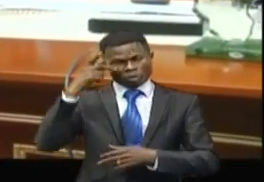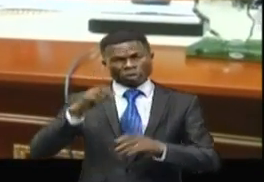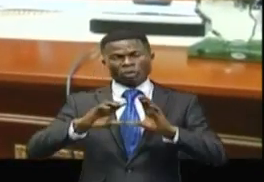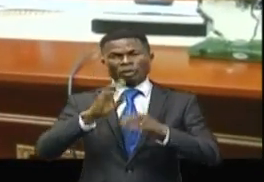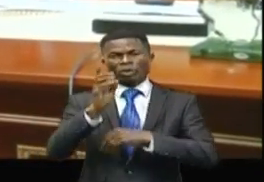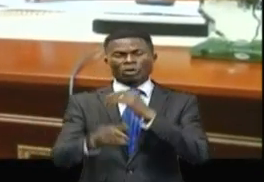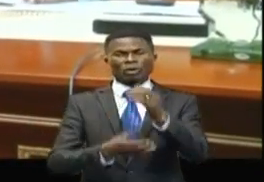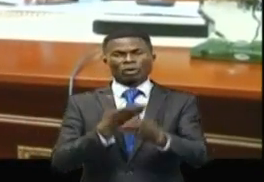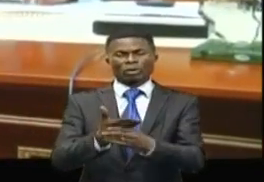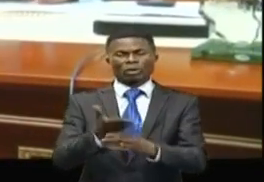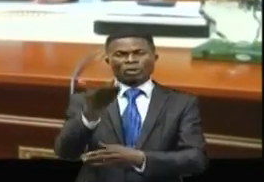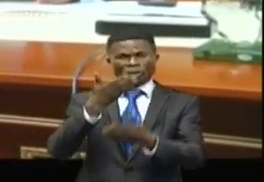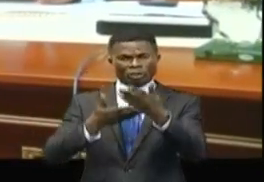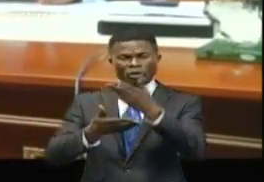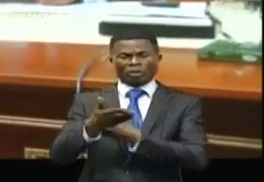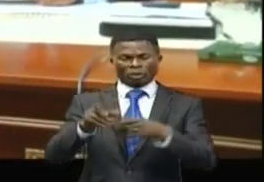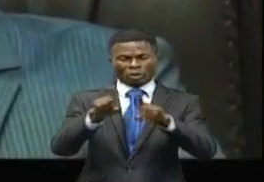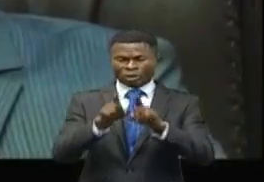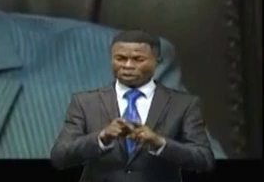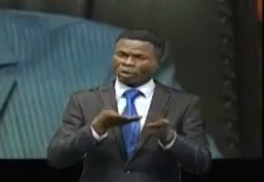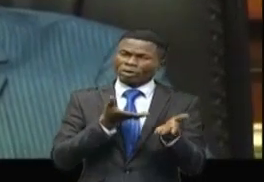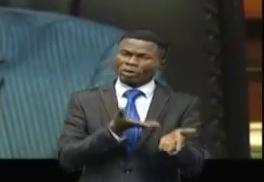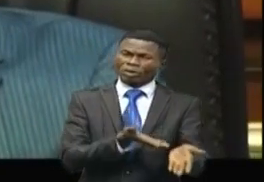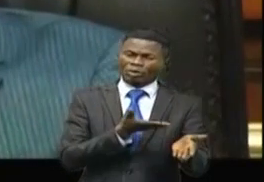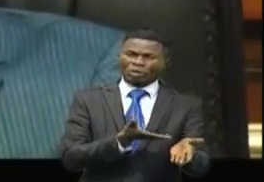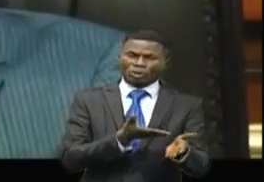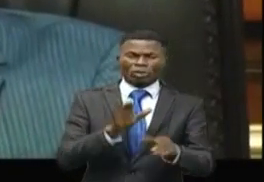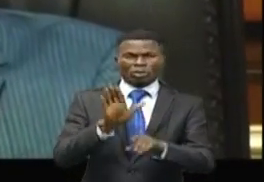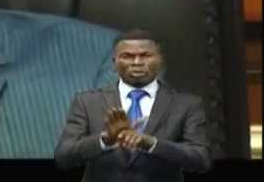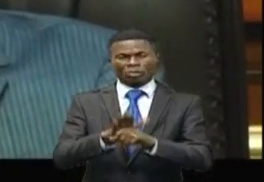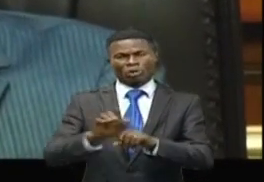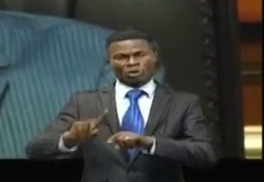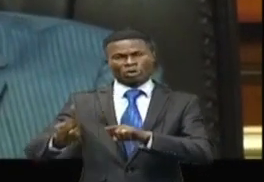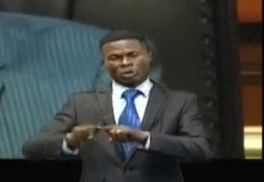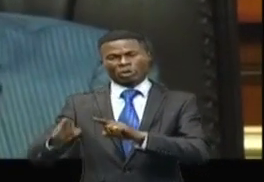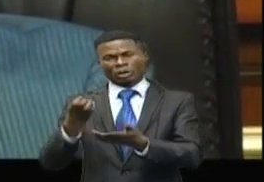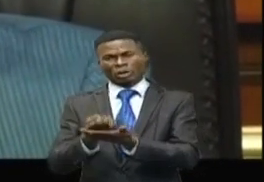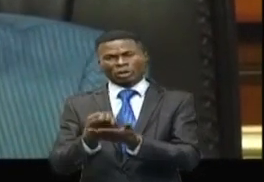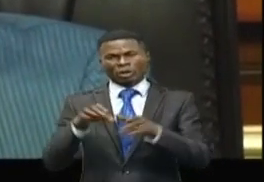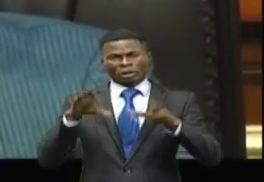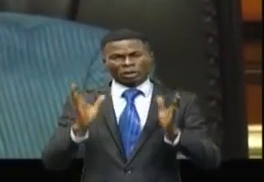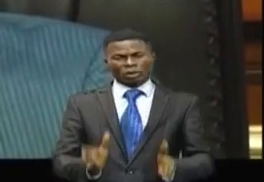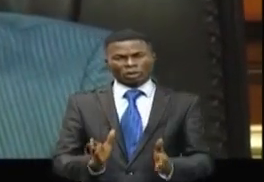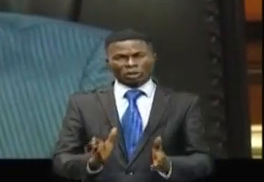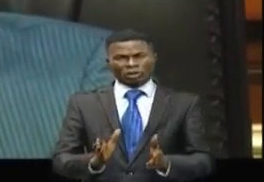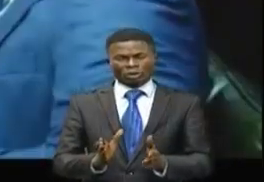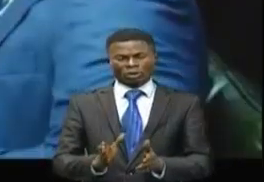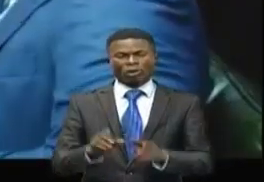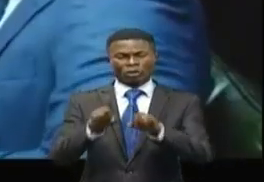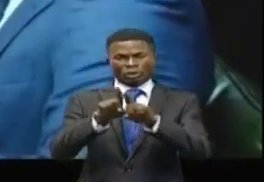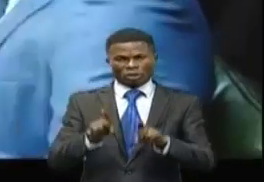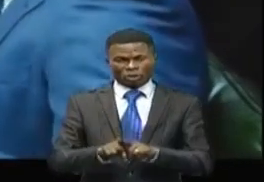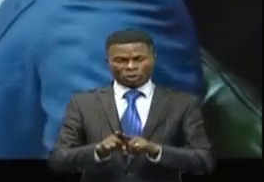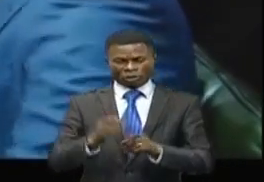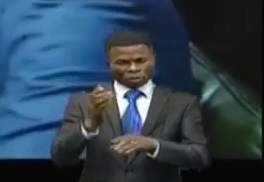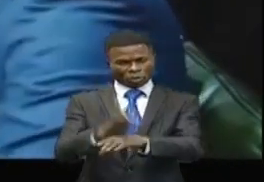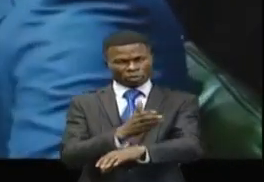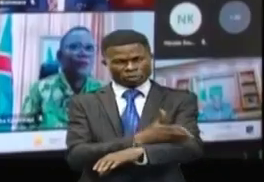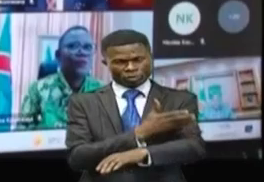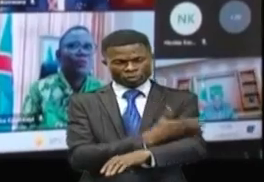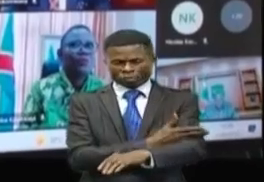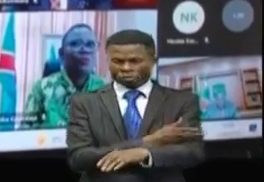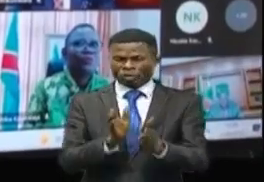mais aussi de favoriser la diversification de l'économie congolaise afin de soutenir une croissance inclusive